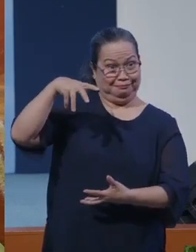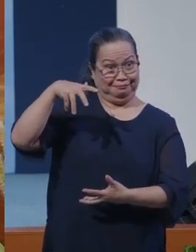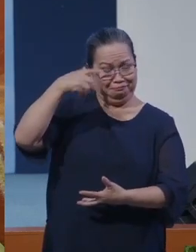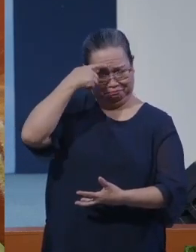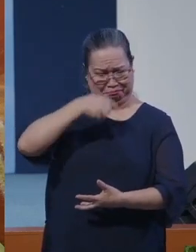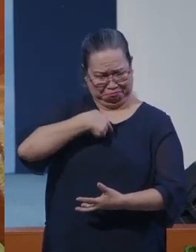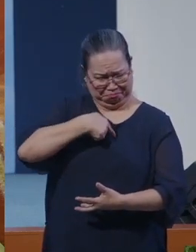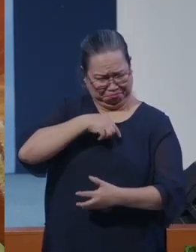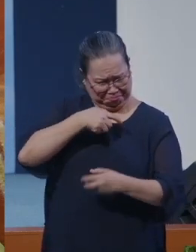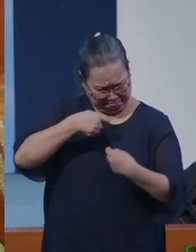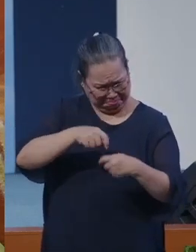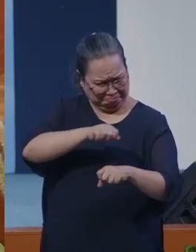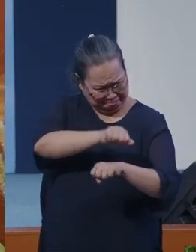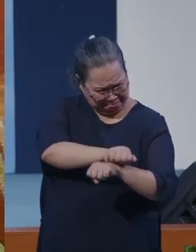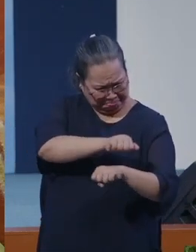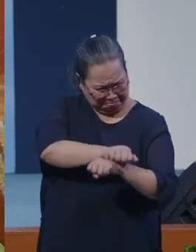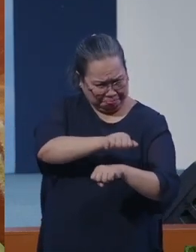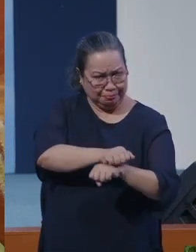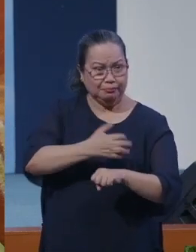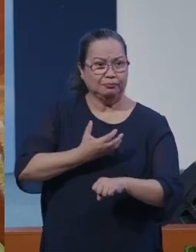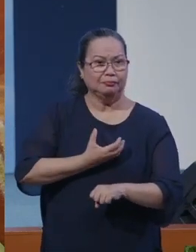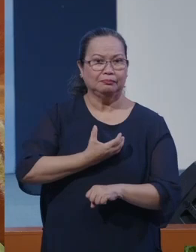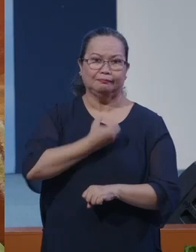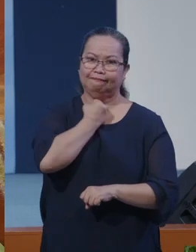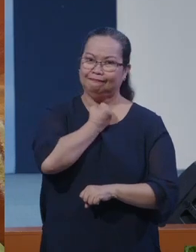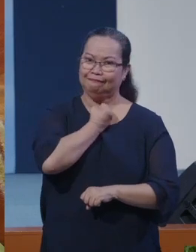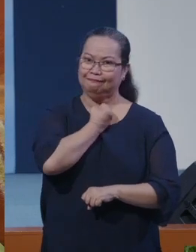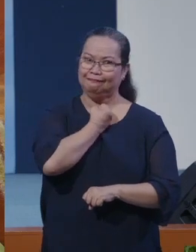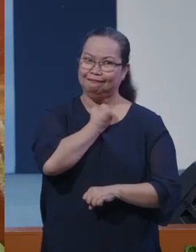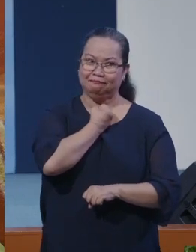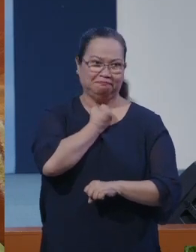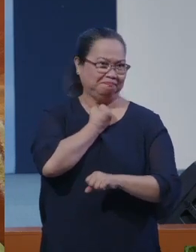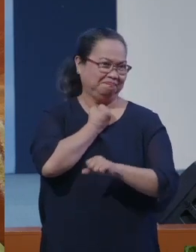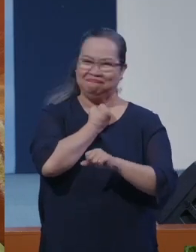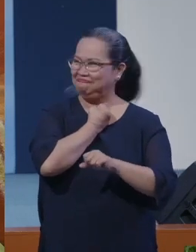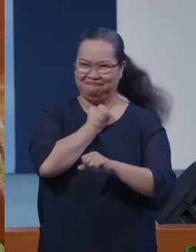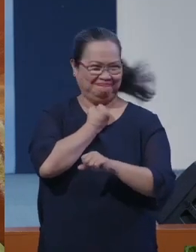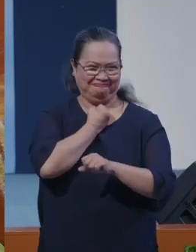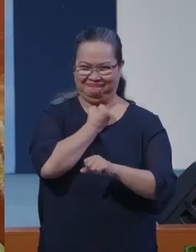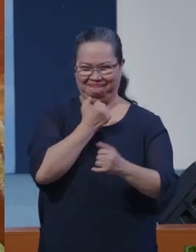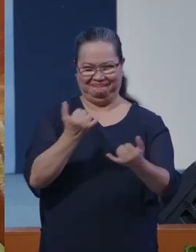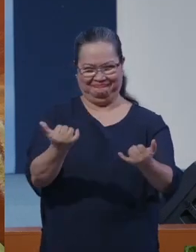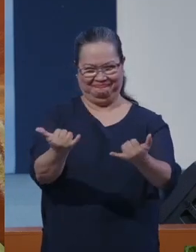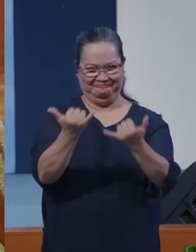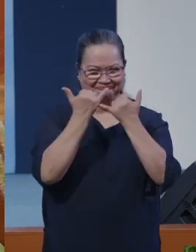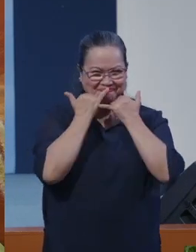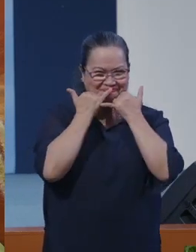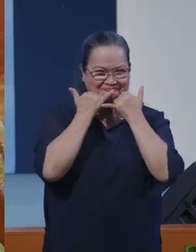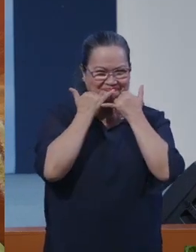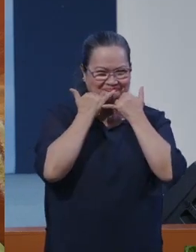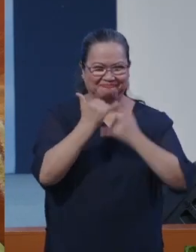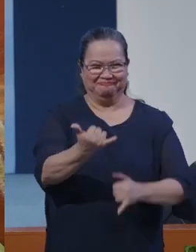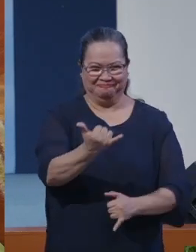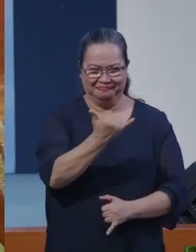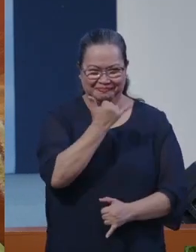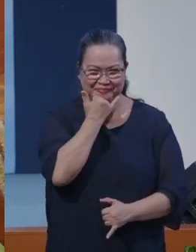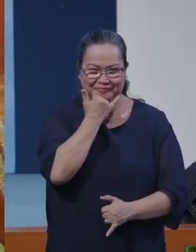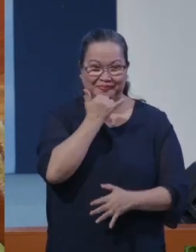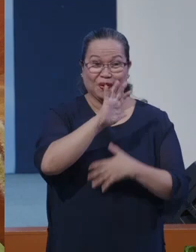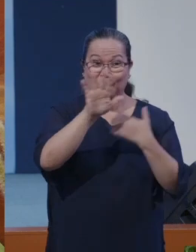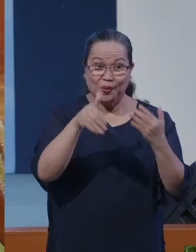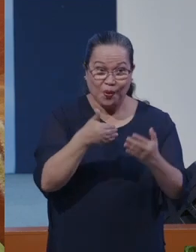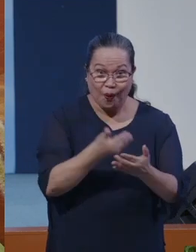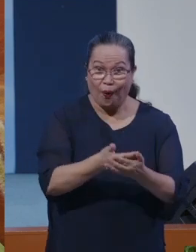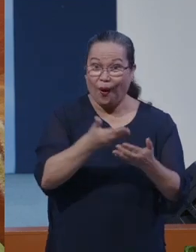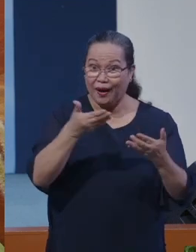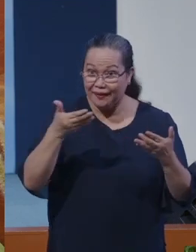aking pagsusumikap, akin yan. Hindi po. Ang sabi po ng Biblia, ang lahat ng